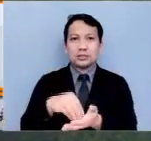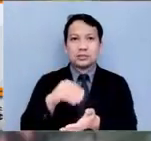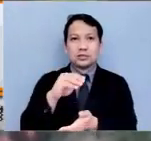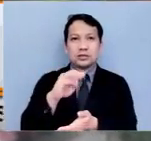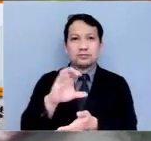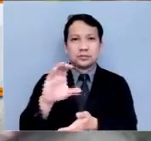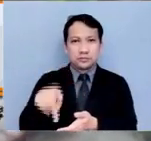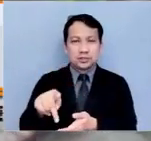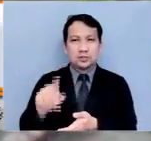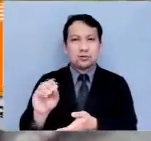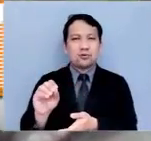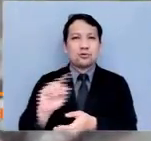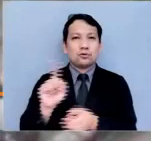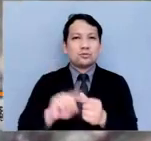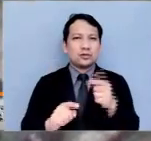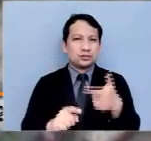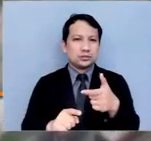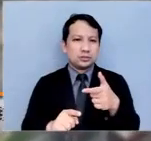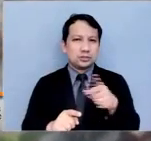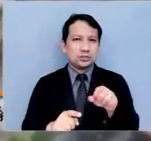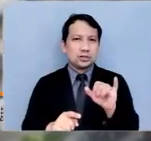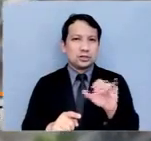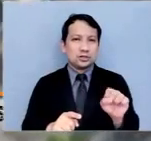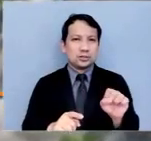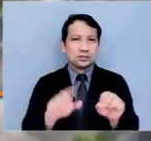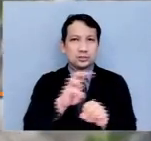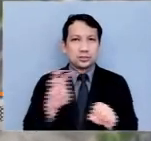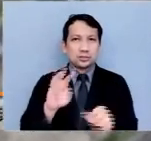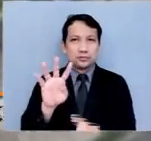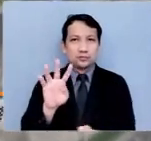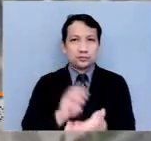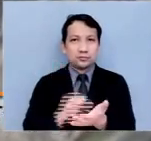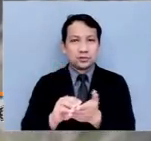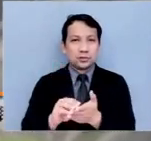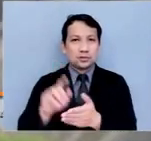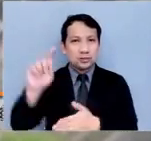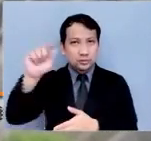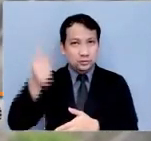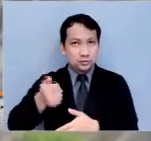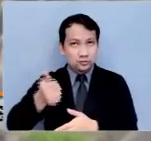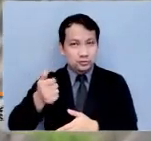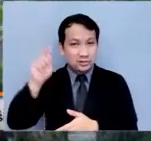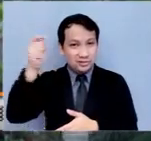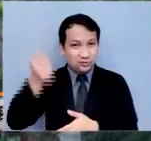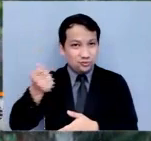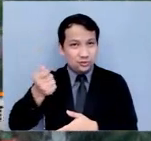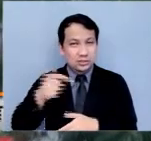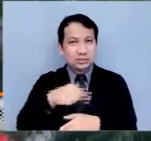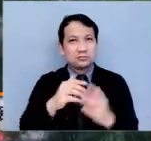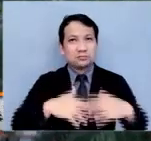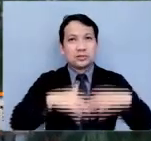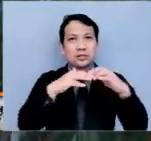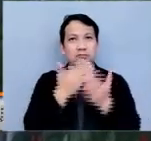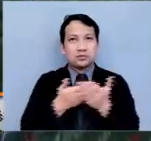Building. Ayon sa GSIS, 604 million pesos ang insurance ng nasunog na PhilPost building at mga